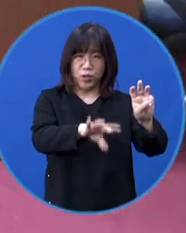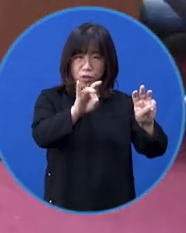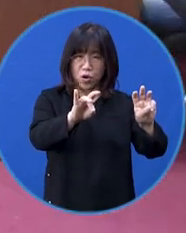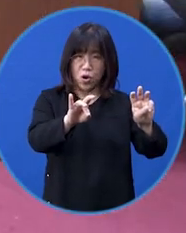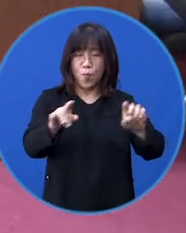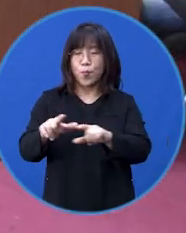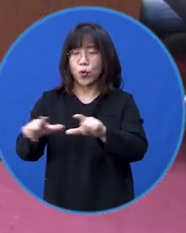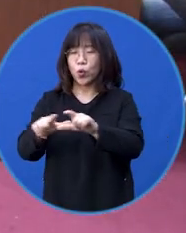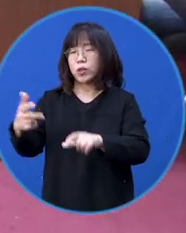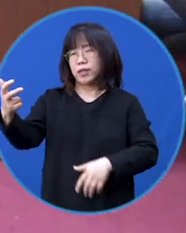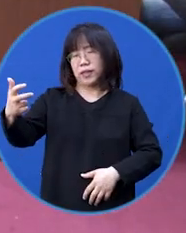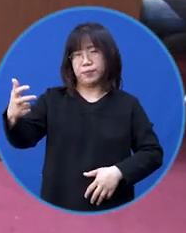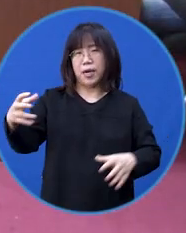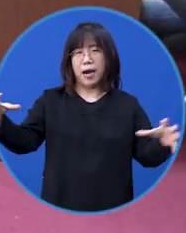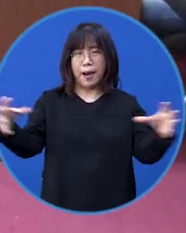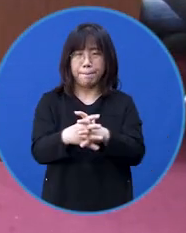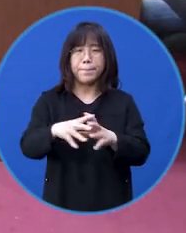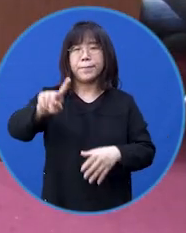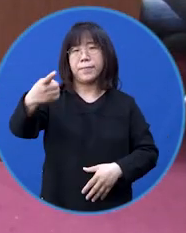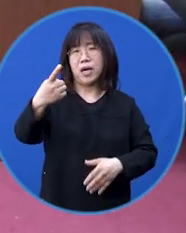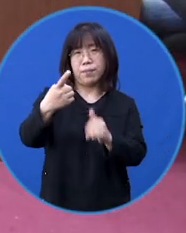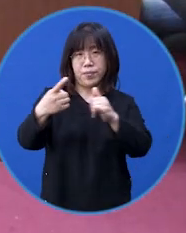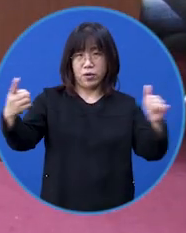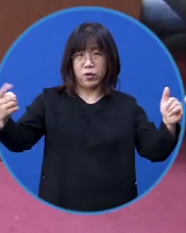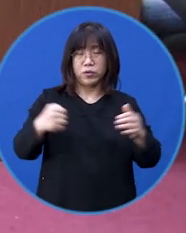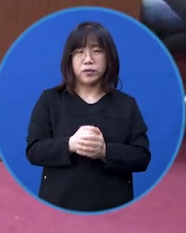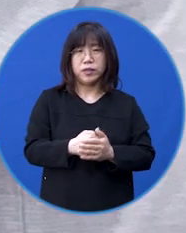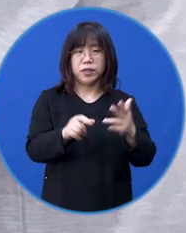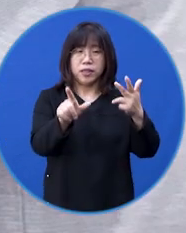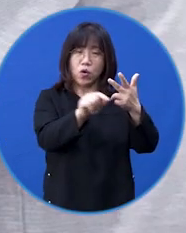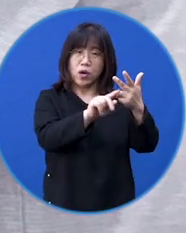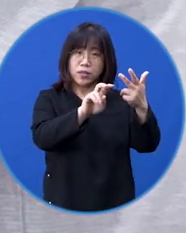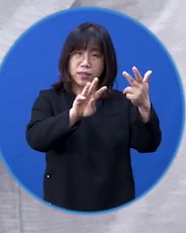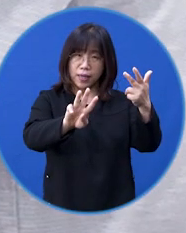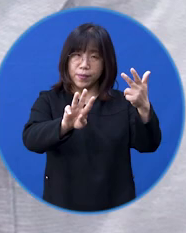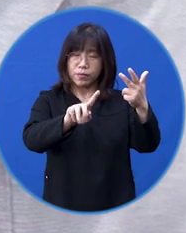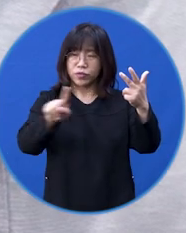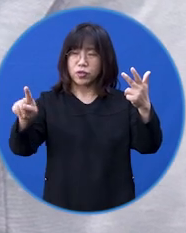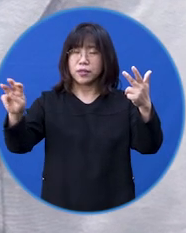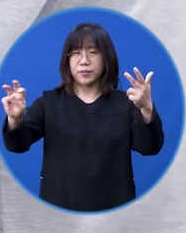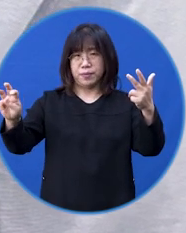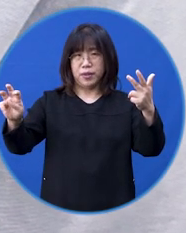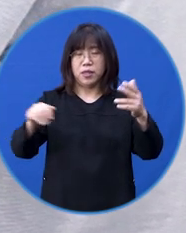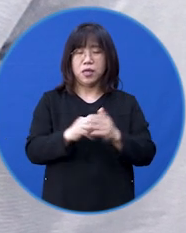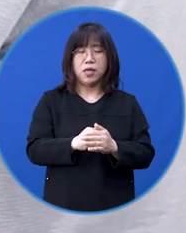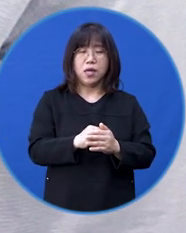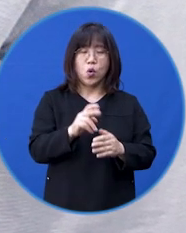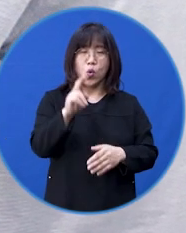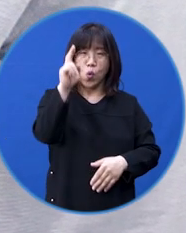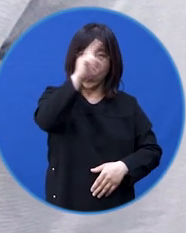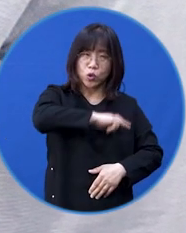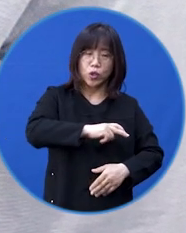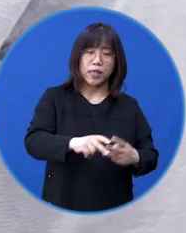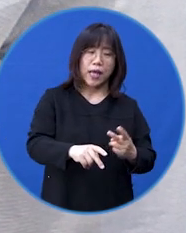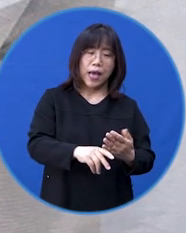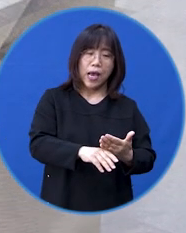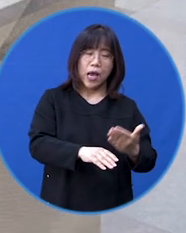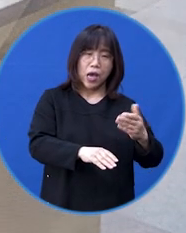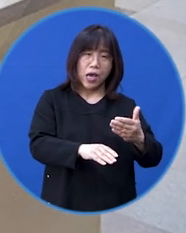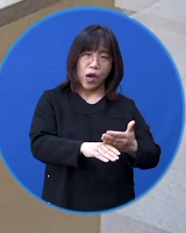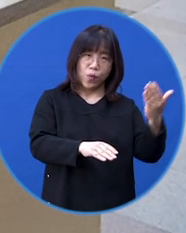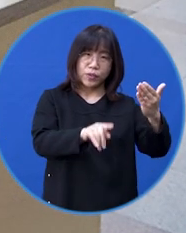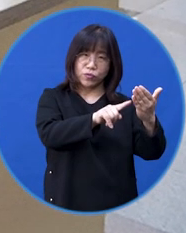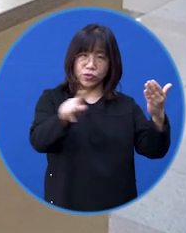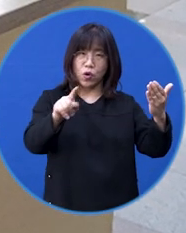모집으로 선발합니다. 근무기간은 7월 3일부터 7월 30일, 오전 9시부터 오후 3시까지